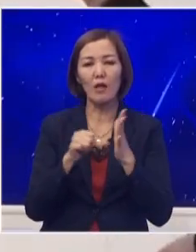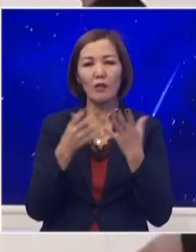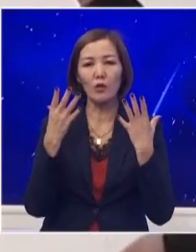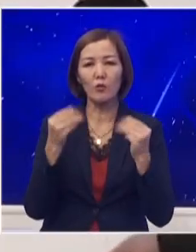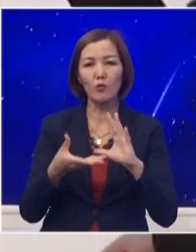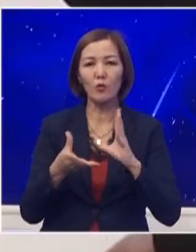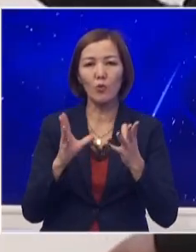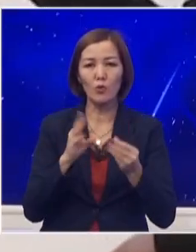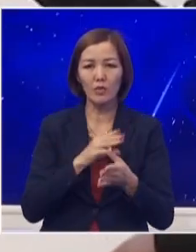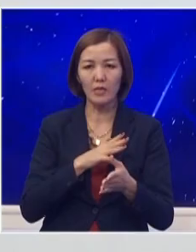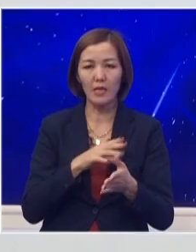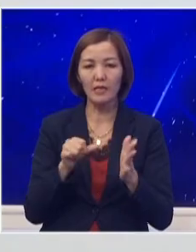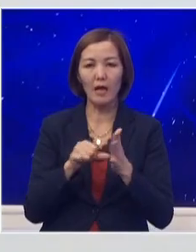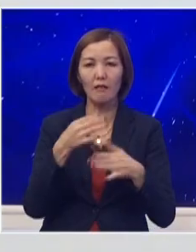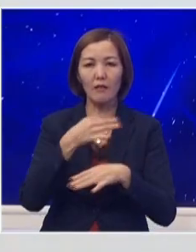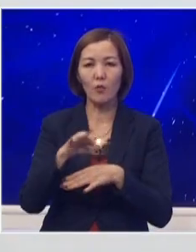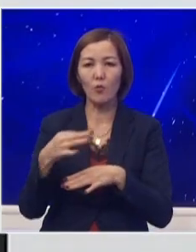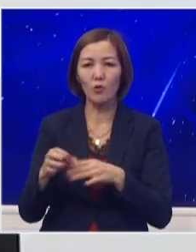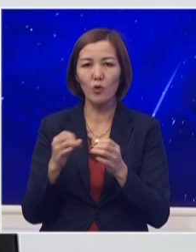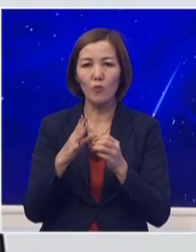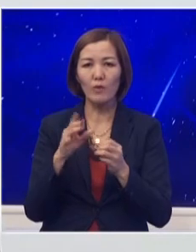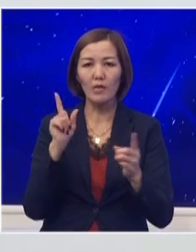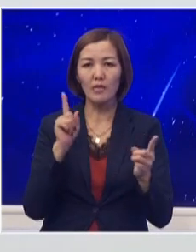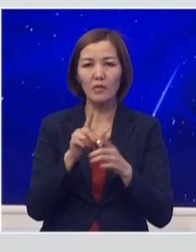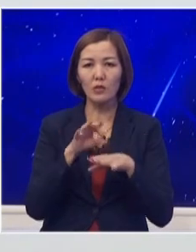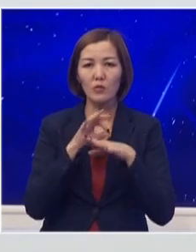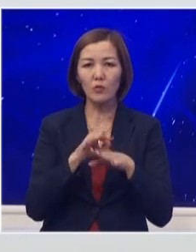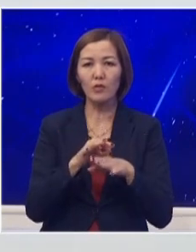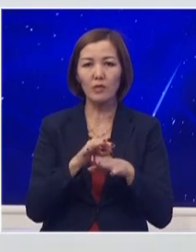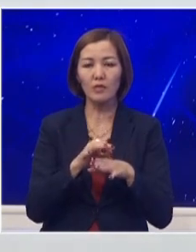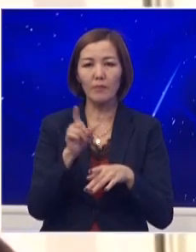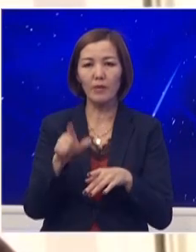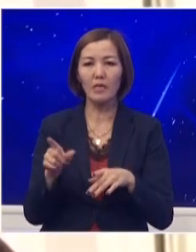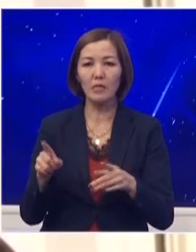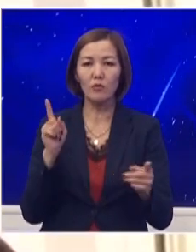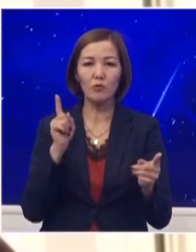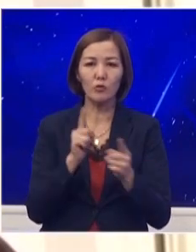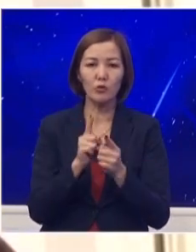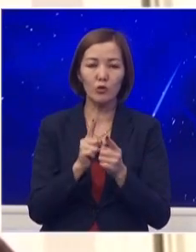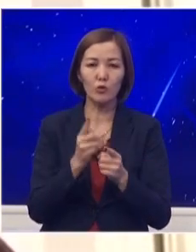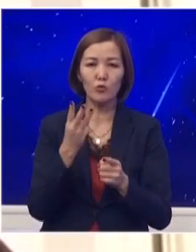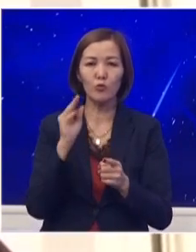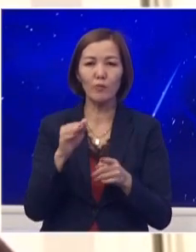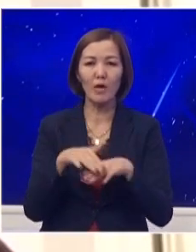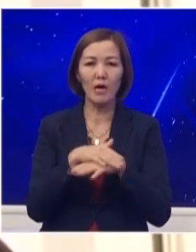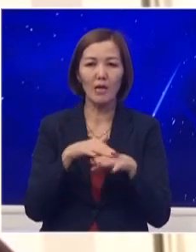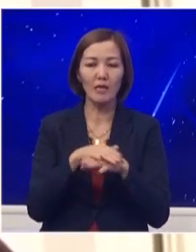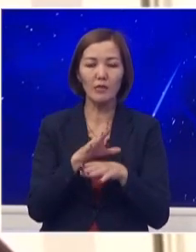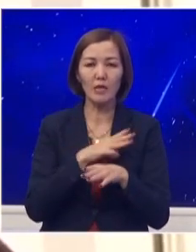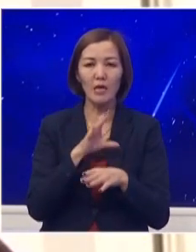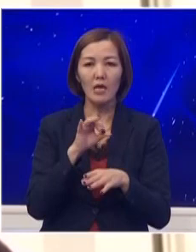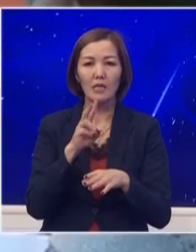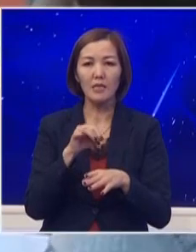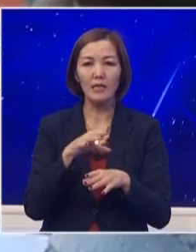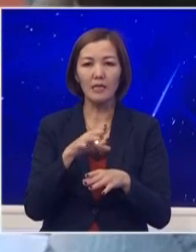Осы аралықта ол 6 өңірді аралап 15 кездесу өткізген. Кандидатпен жүздесуге 3000-нан астам адам жиналған. Салтанат Тұрсынбекова